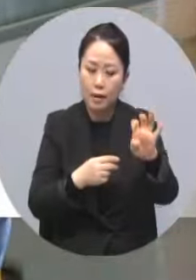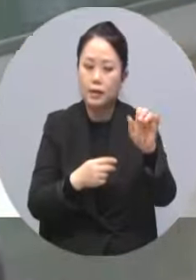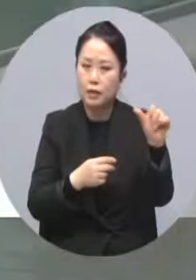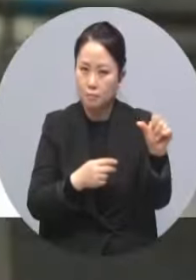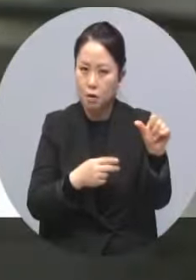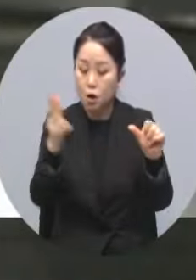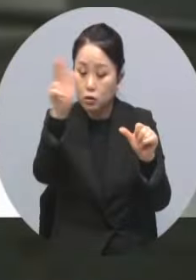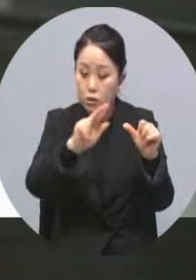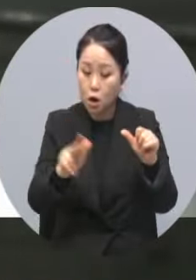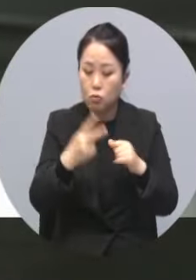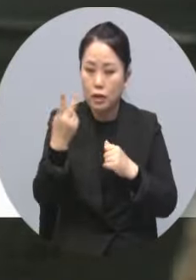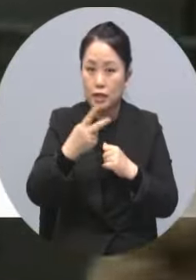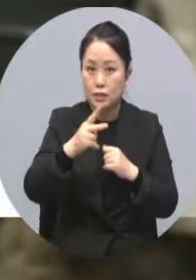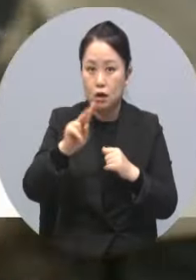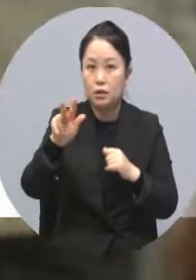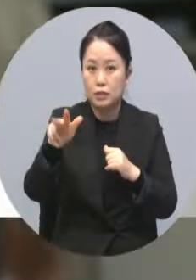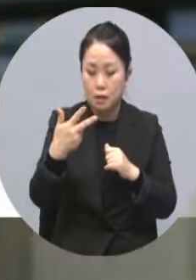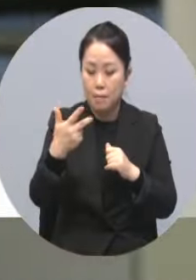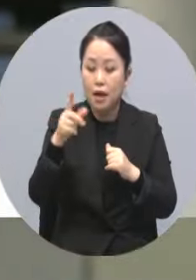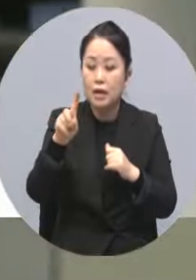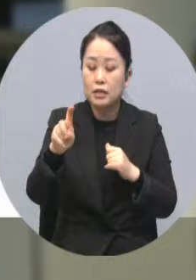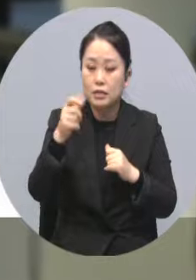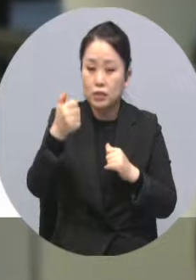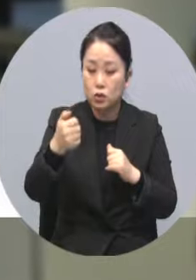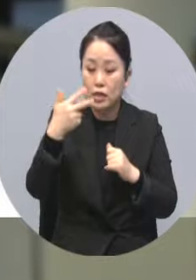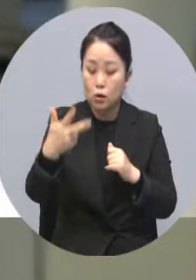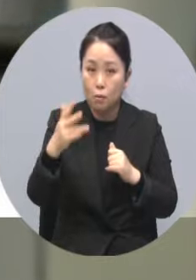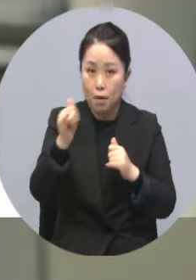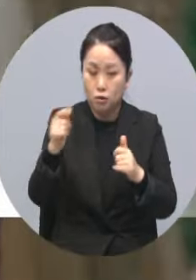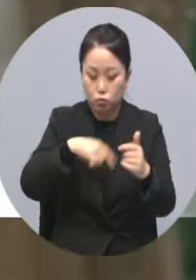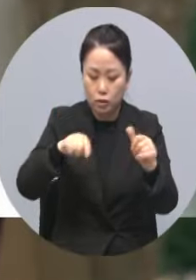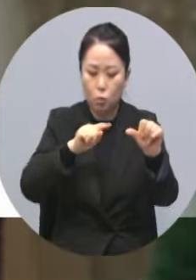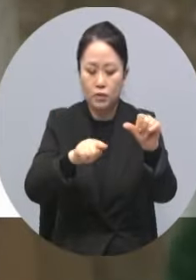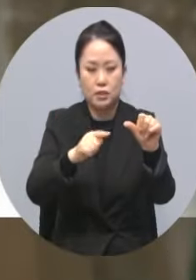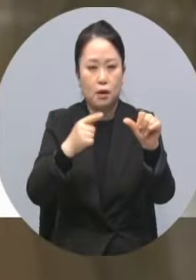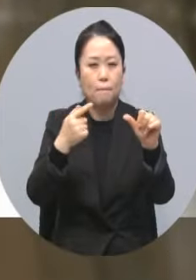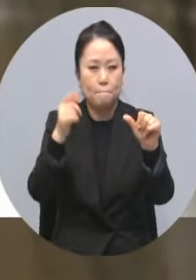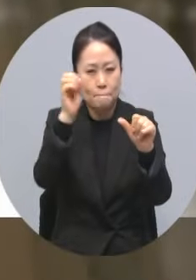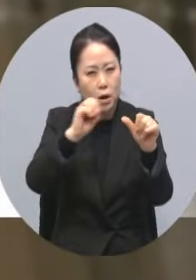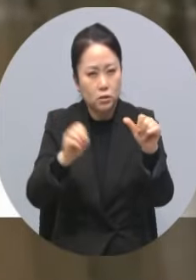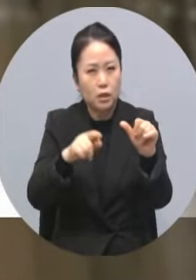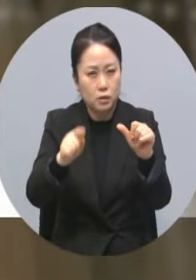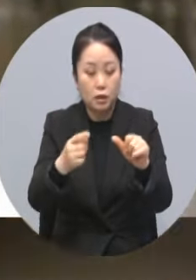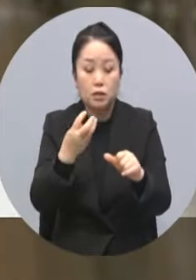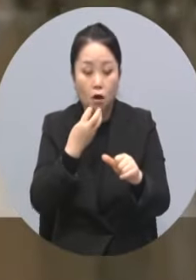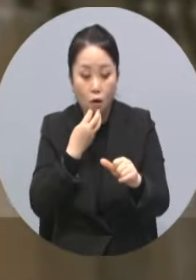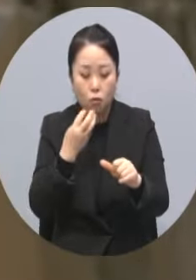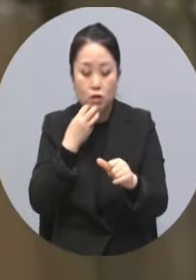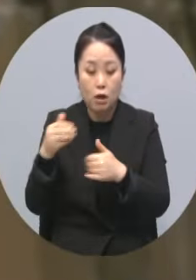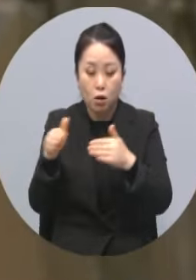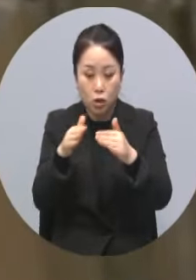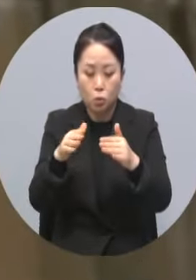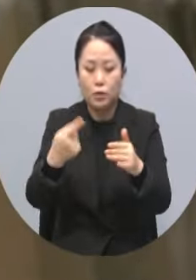전국 2,757명 중 5.26%를 차지하며 서울과 경기에 이어서 세 번째로 많았습니다.